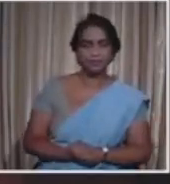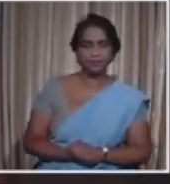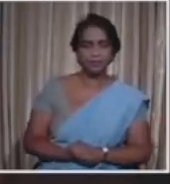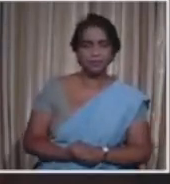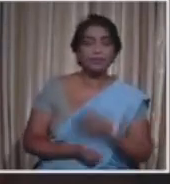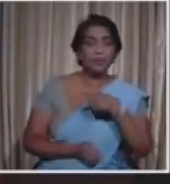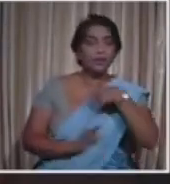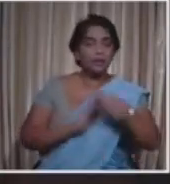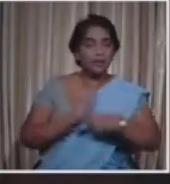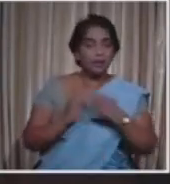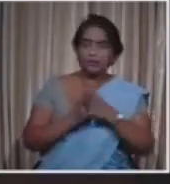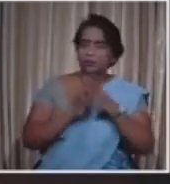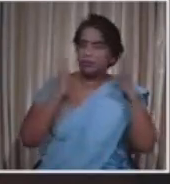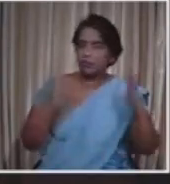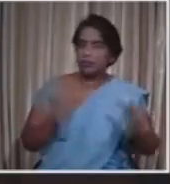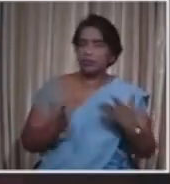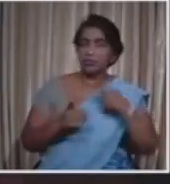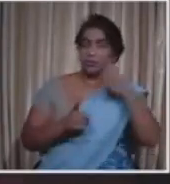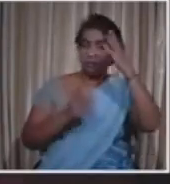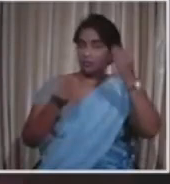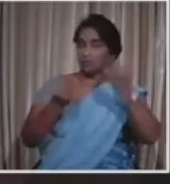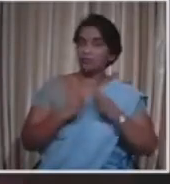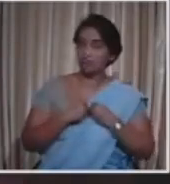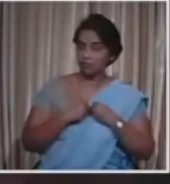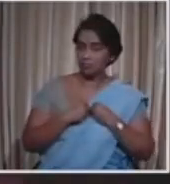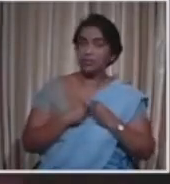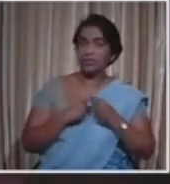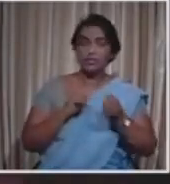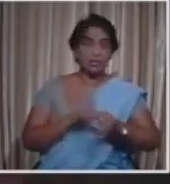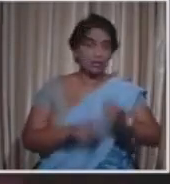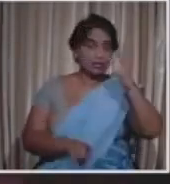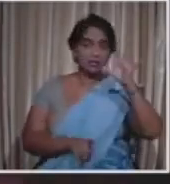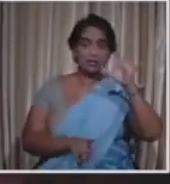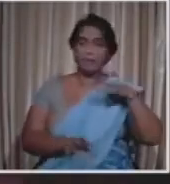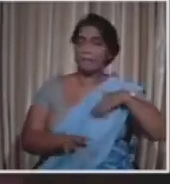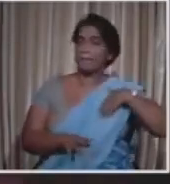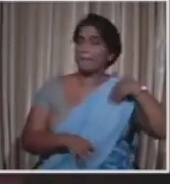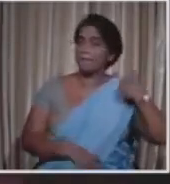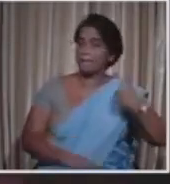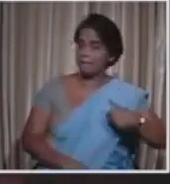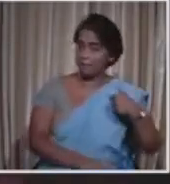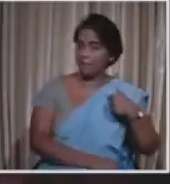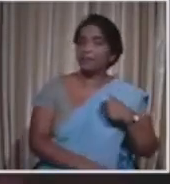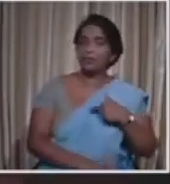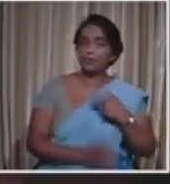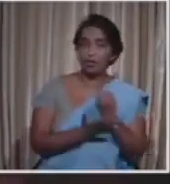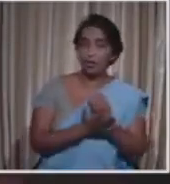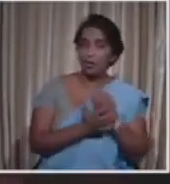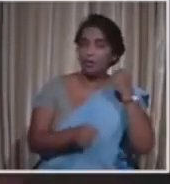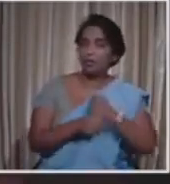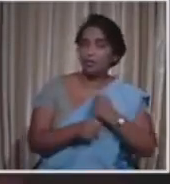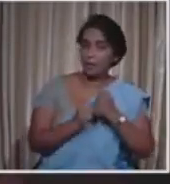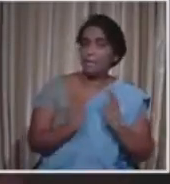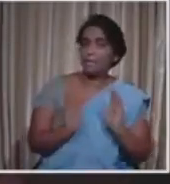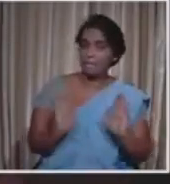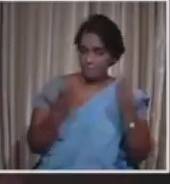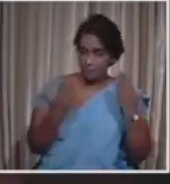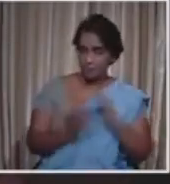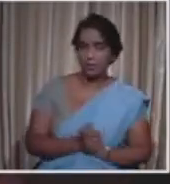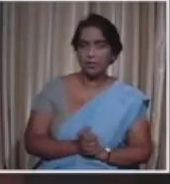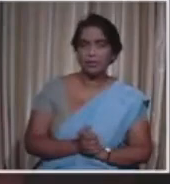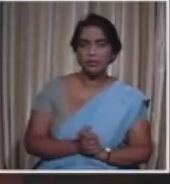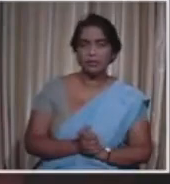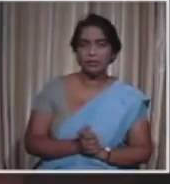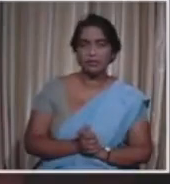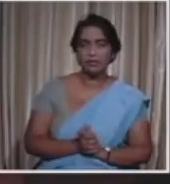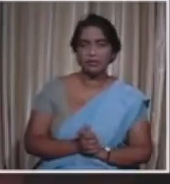මේ රටේ මහා වරමක් ලැබලා ජනාධිපතිවරයා ප්‍රමුඛ පොහොට්ටු ආණ්ඩුවක් පිහිටෙව්වා